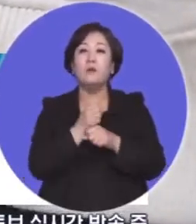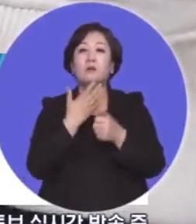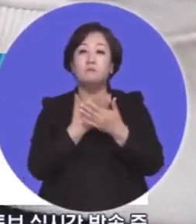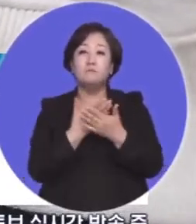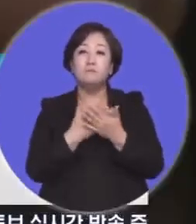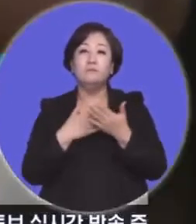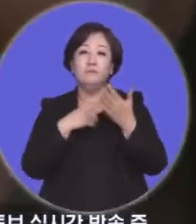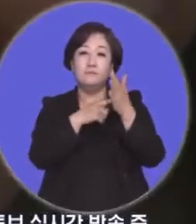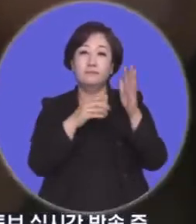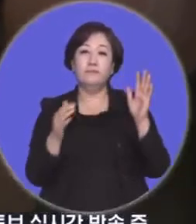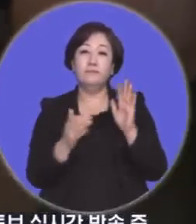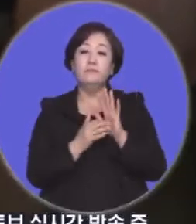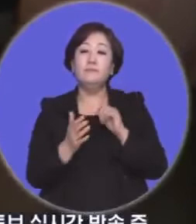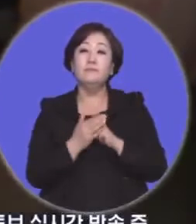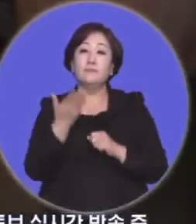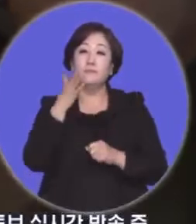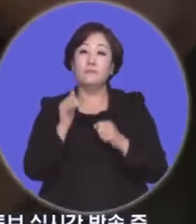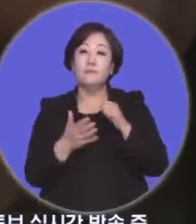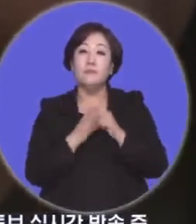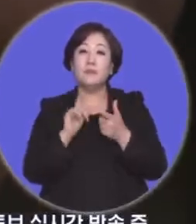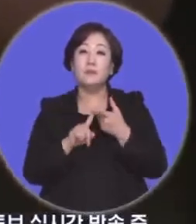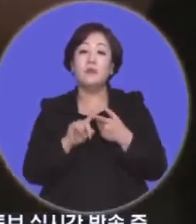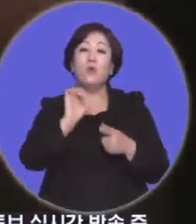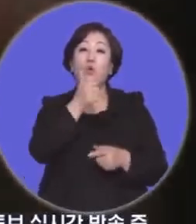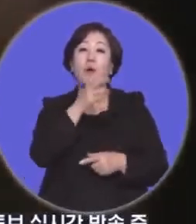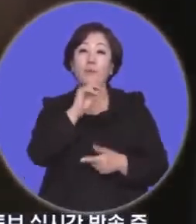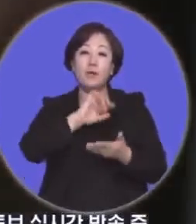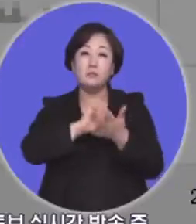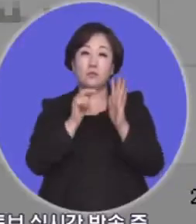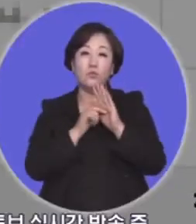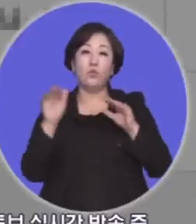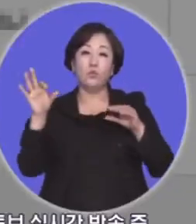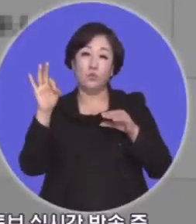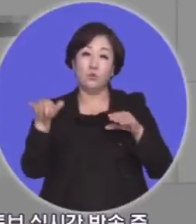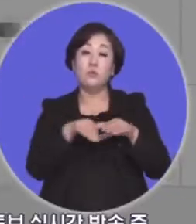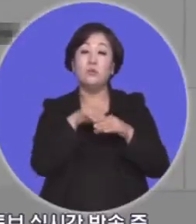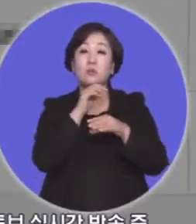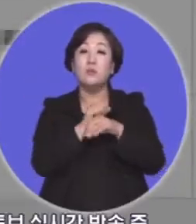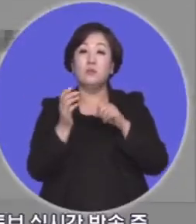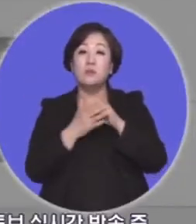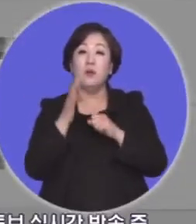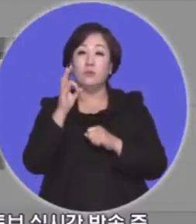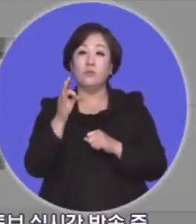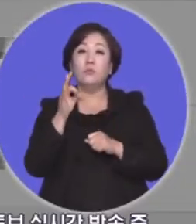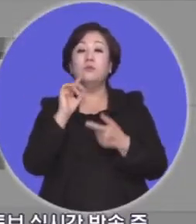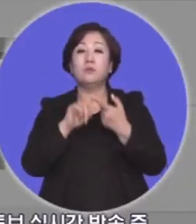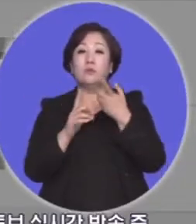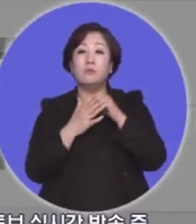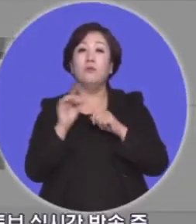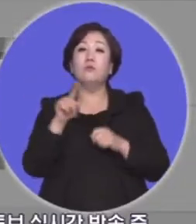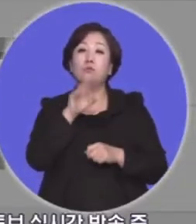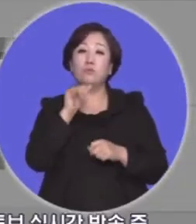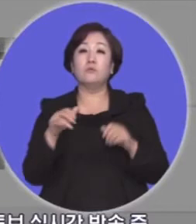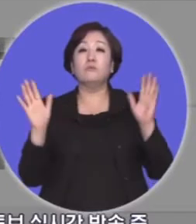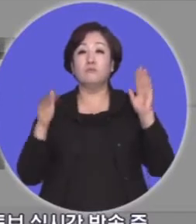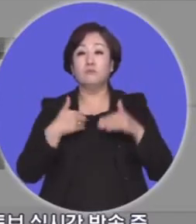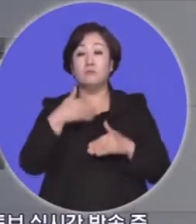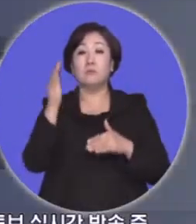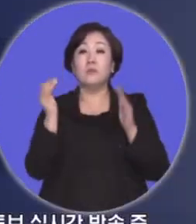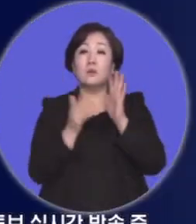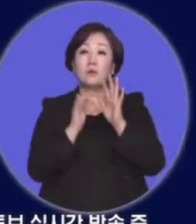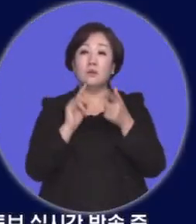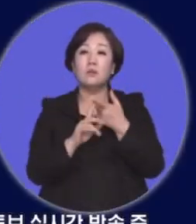그분이 그런데 a 씨가 500여 만원을 보내자 b 씨는 돈만 받고 그대로 잠적해 씁니다